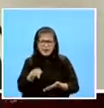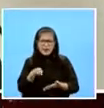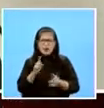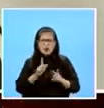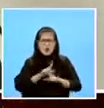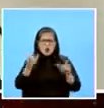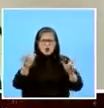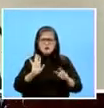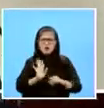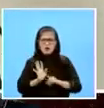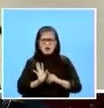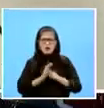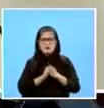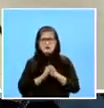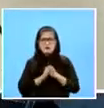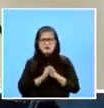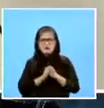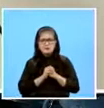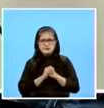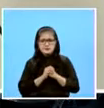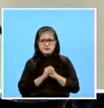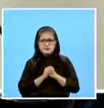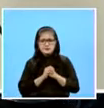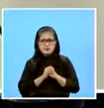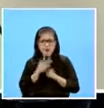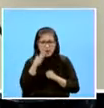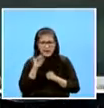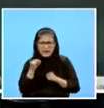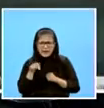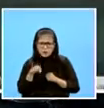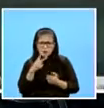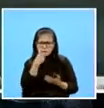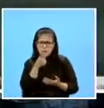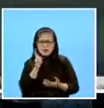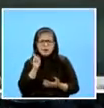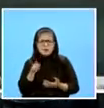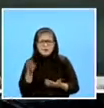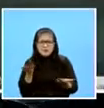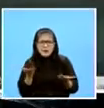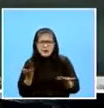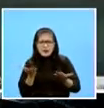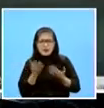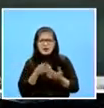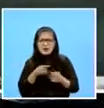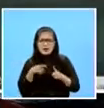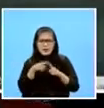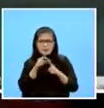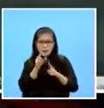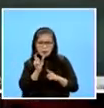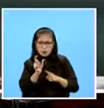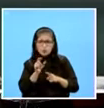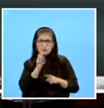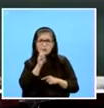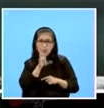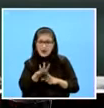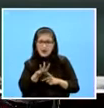pemilu 2019, karena kejanggalan tersebut terletak dalam saat KPU RI menyatakan Kabupaten Manokwari